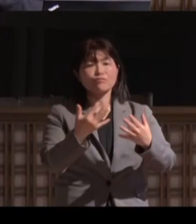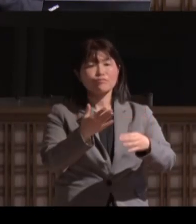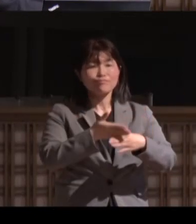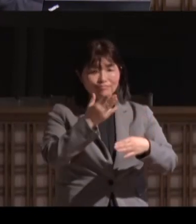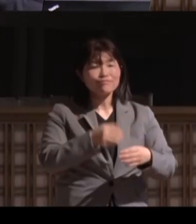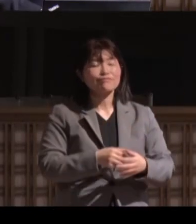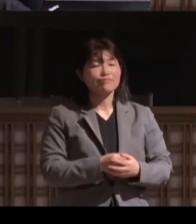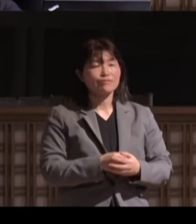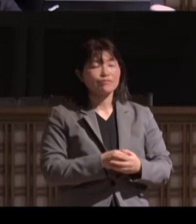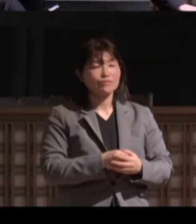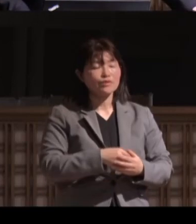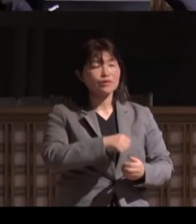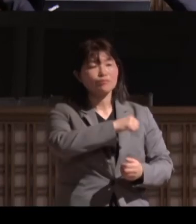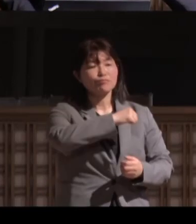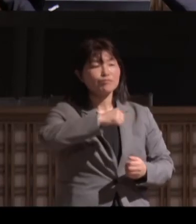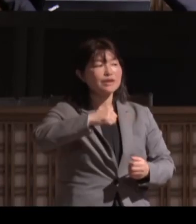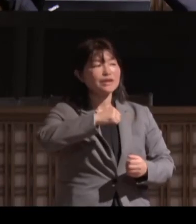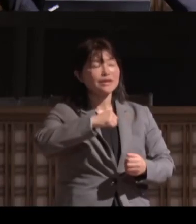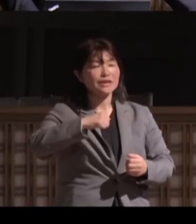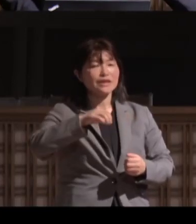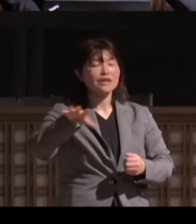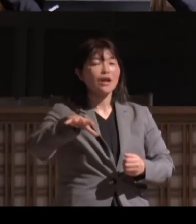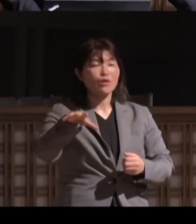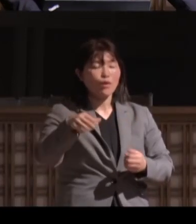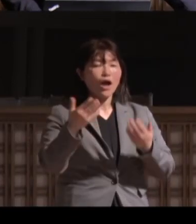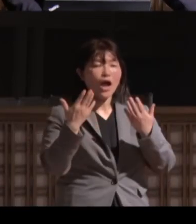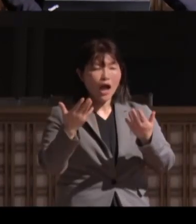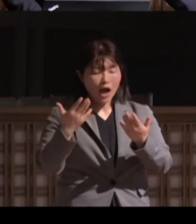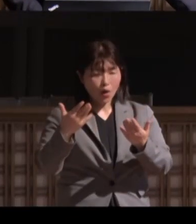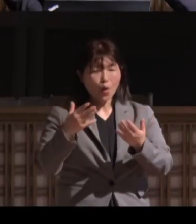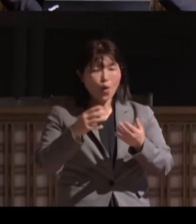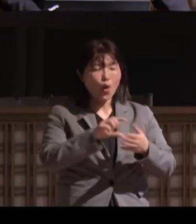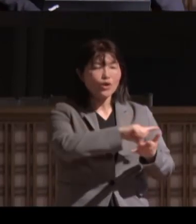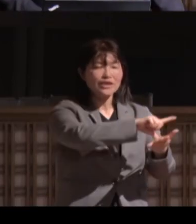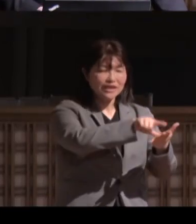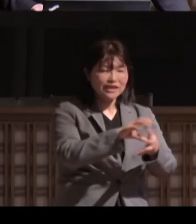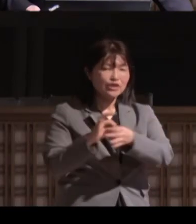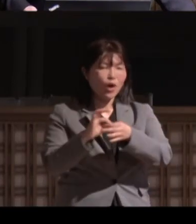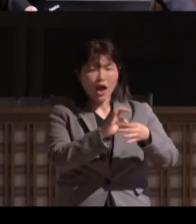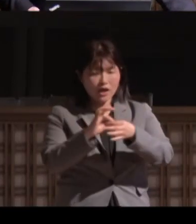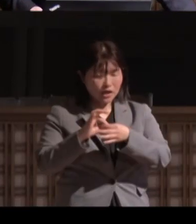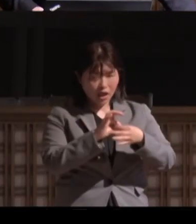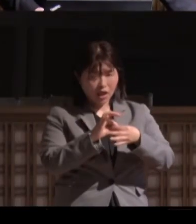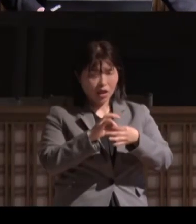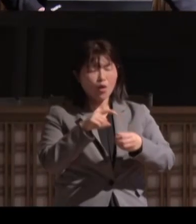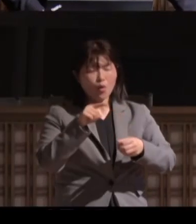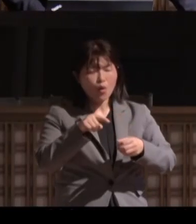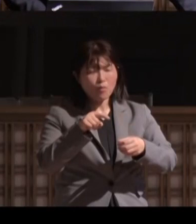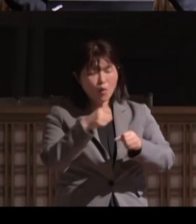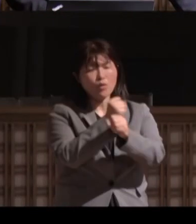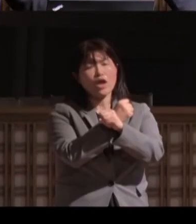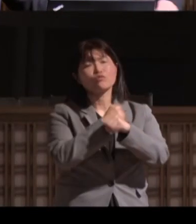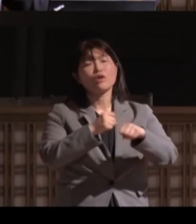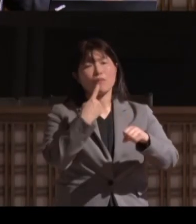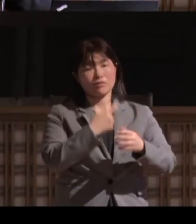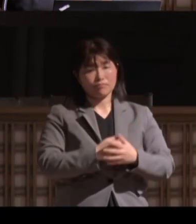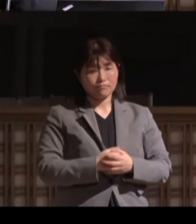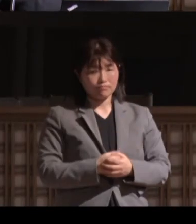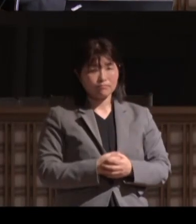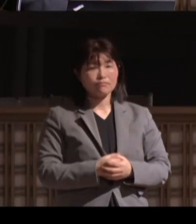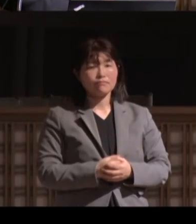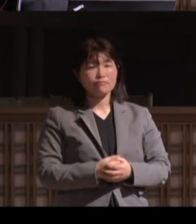ま右側の方ですねえ学校と地域との関係こういったこともえやっております